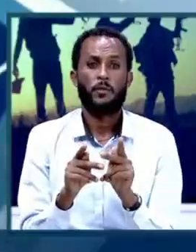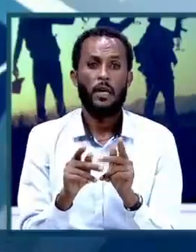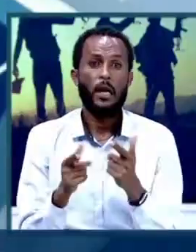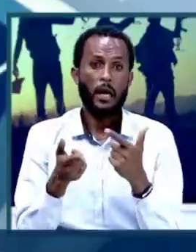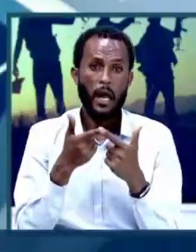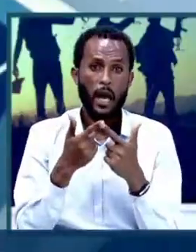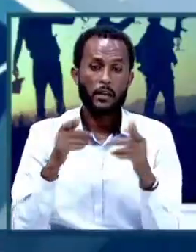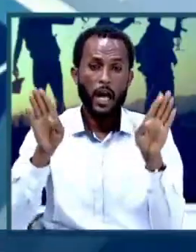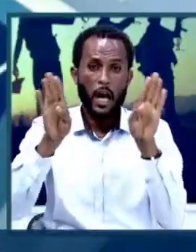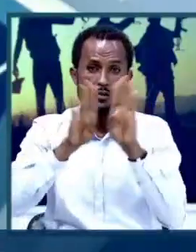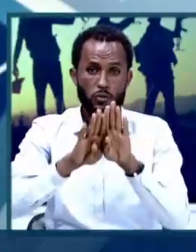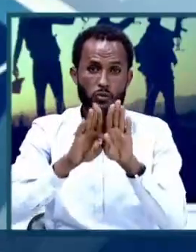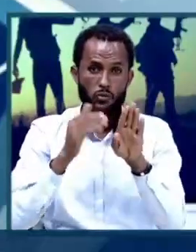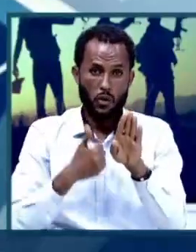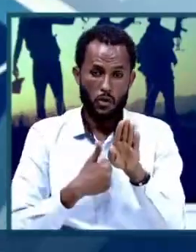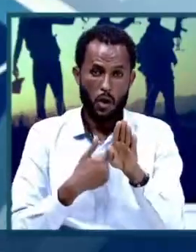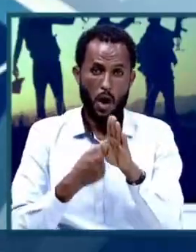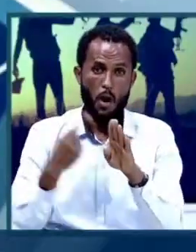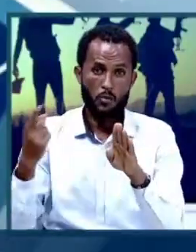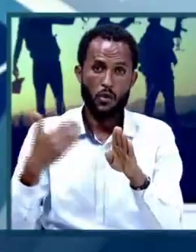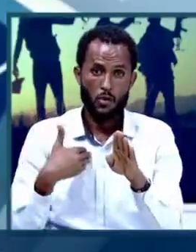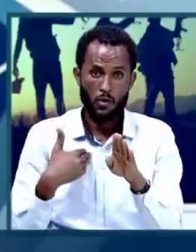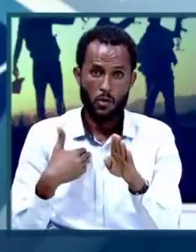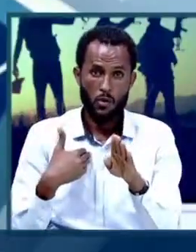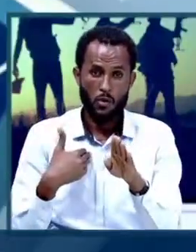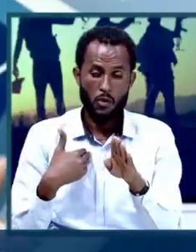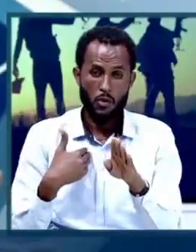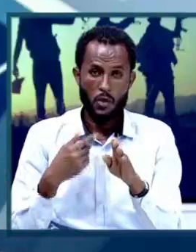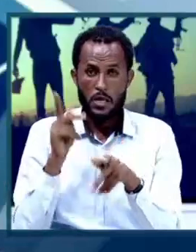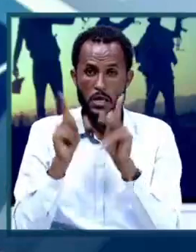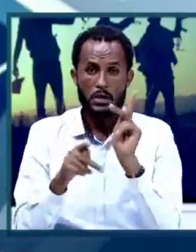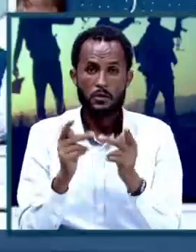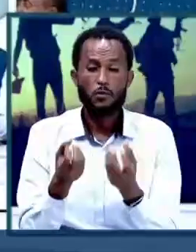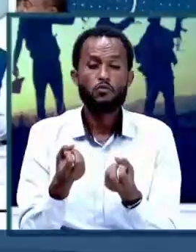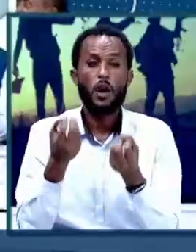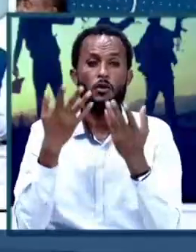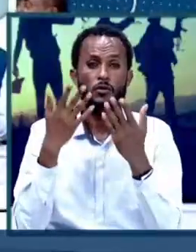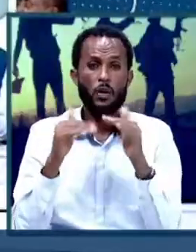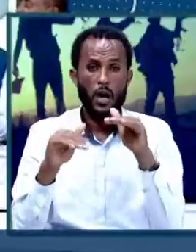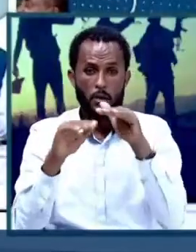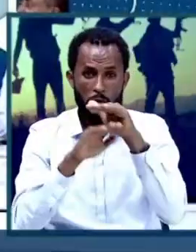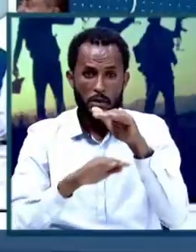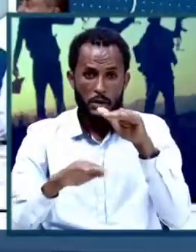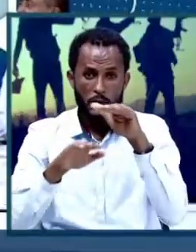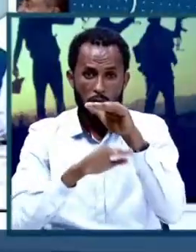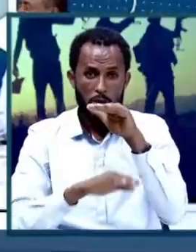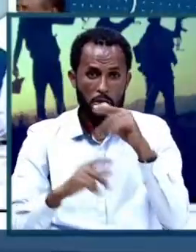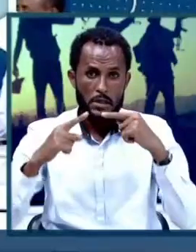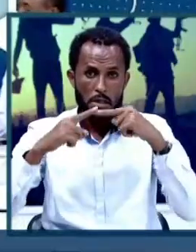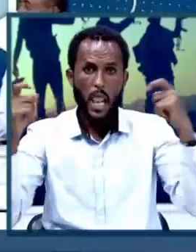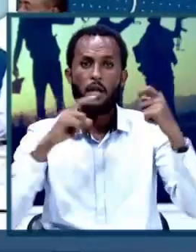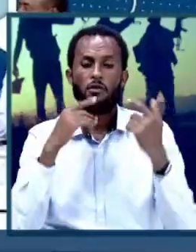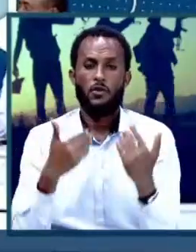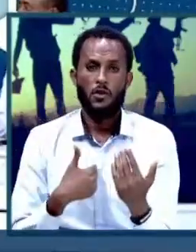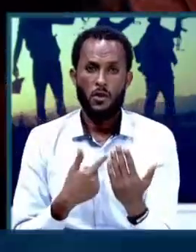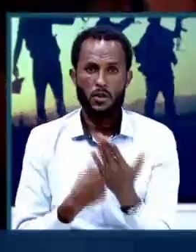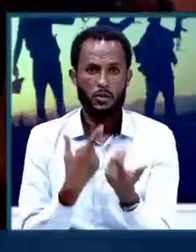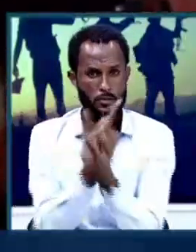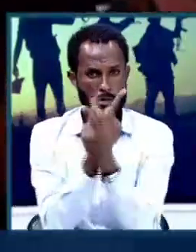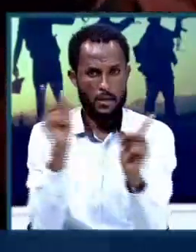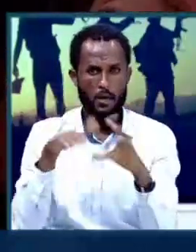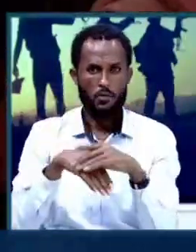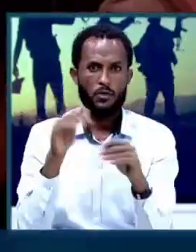ዘሎ ኣብኡውን ኣሎ እቲ ህዝቢ ብዕራብ ተርእናዮ መብዛሕትኡ ህዝቢ ኣብ ትሕቲ ፀላእቲ እኒሄ እዚኦም ነፃ ክወፅ